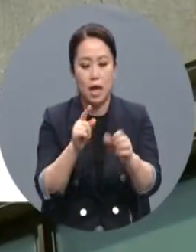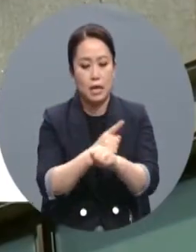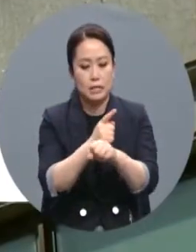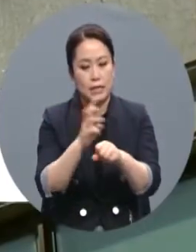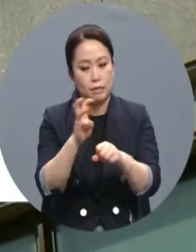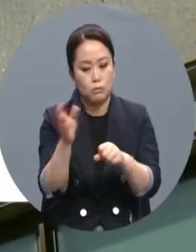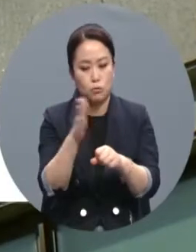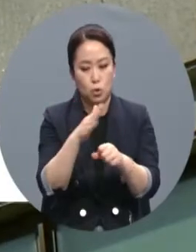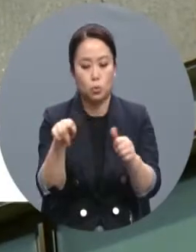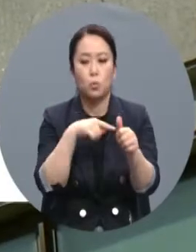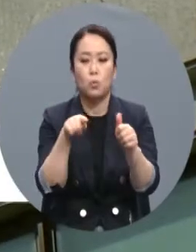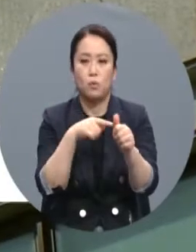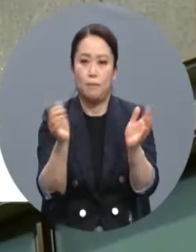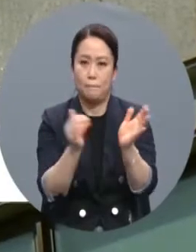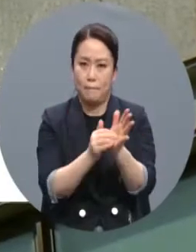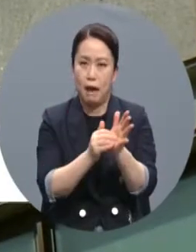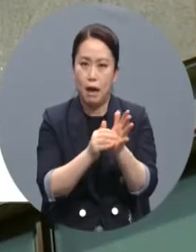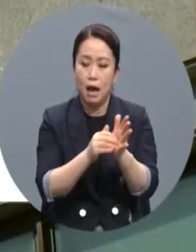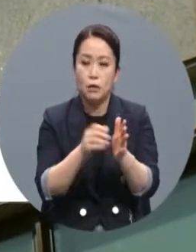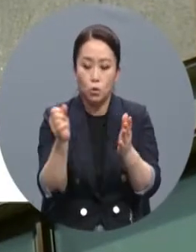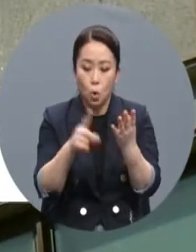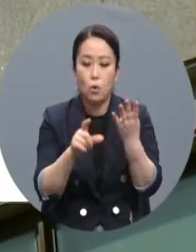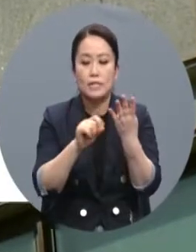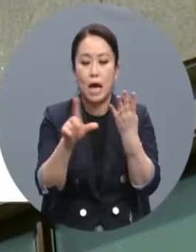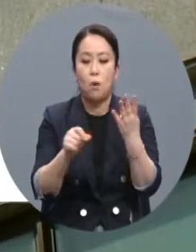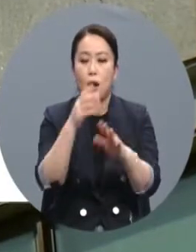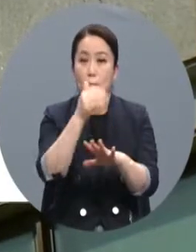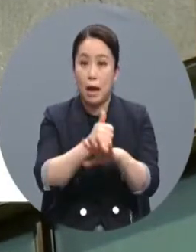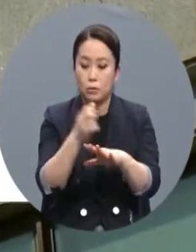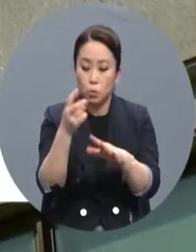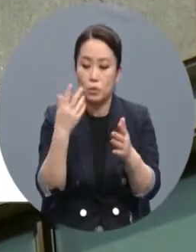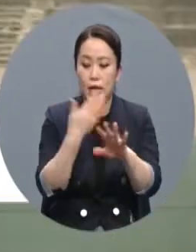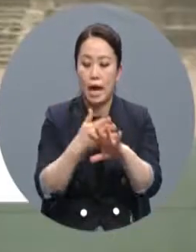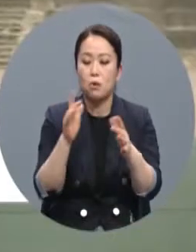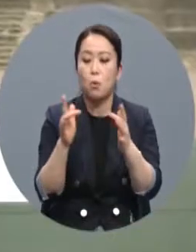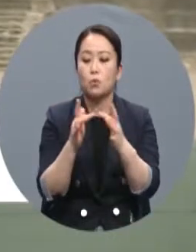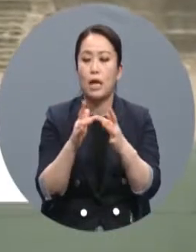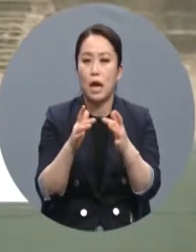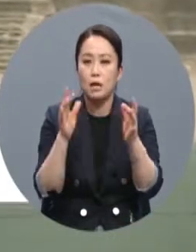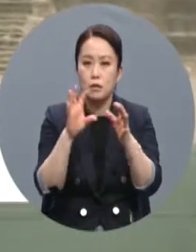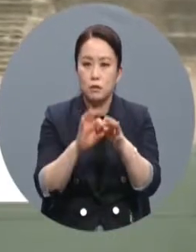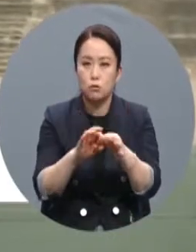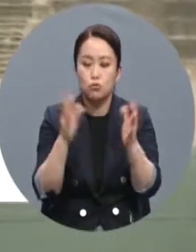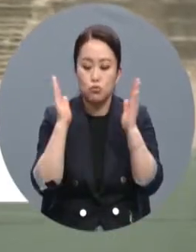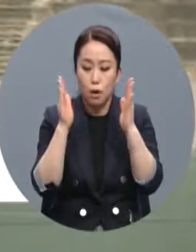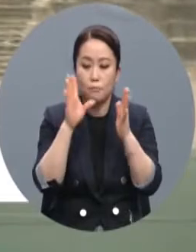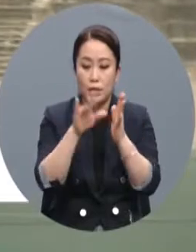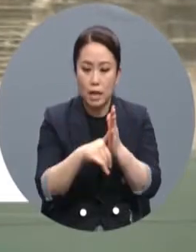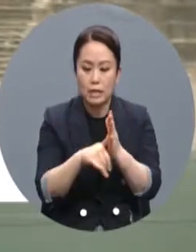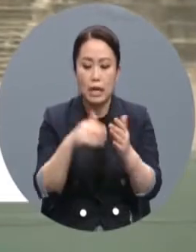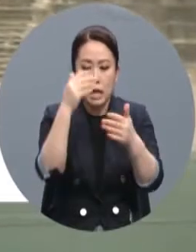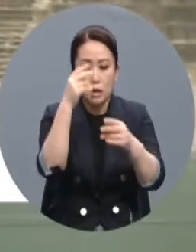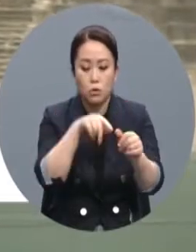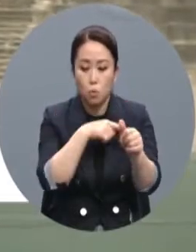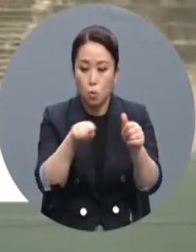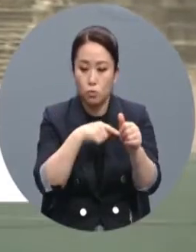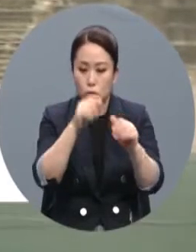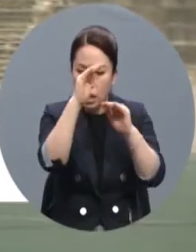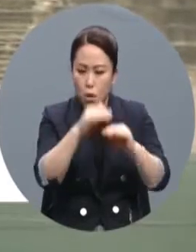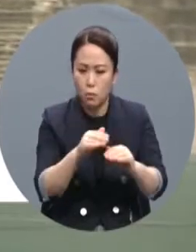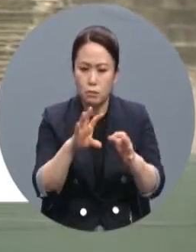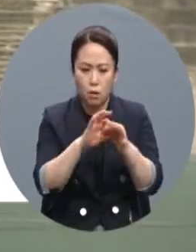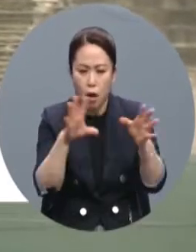진행했습니다 또 4월 말쯤 또 다른 온라인 수업에서는 강의 내용과 무관한 영상을 올려 반발해 섰습니다